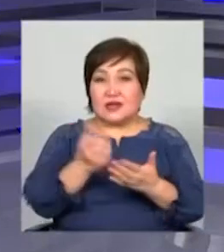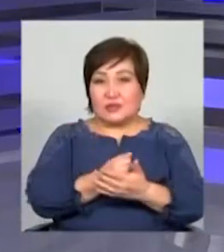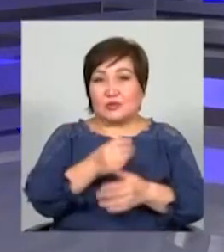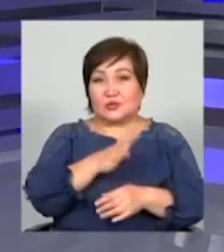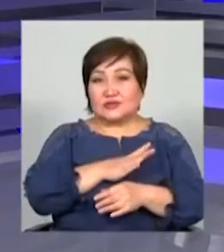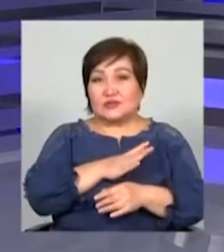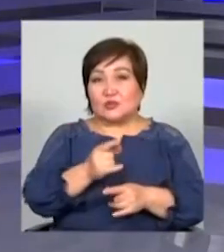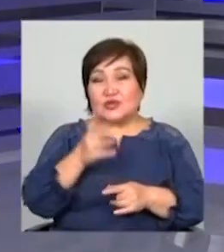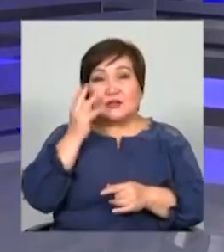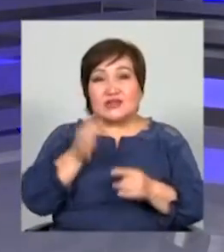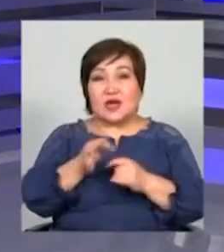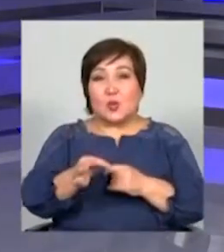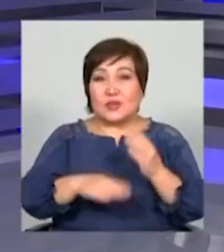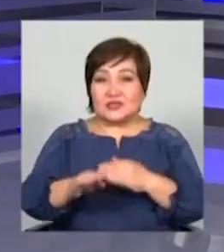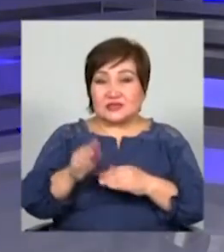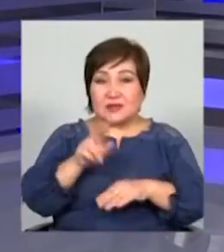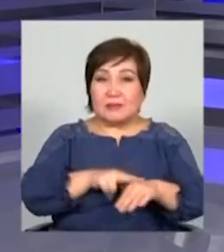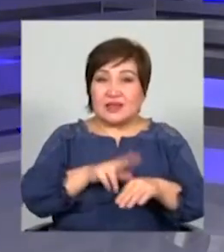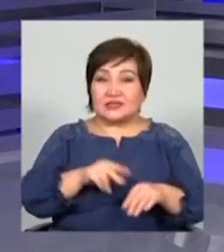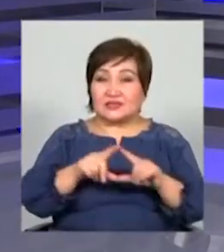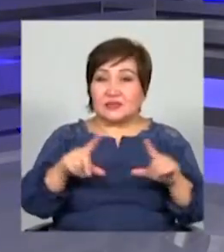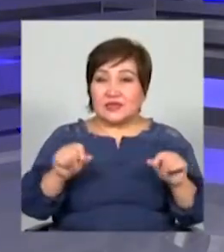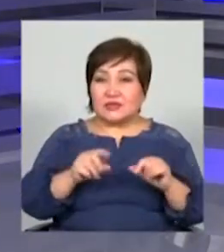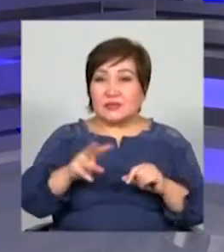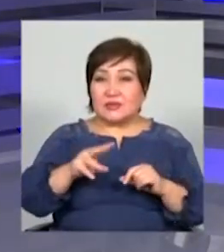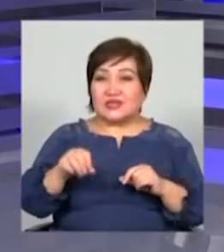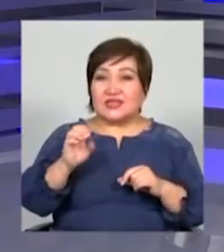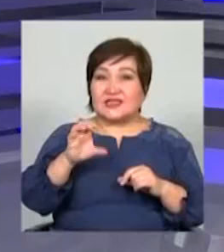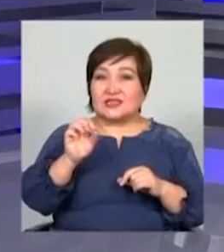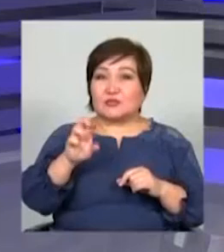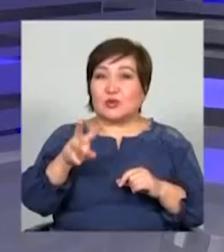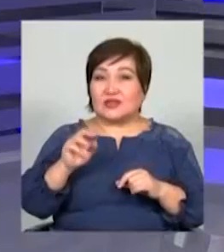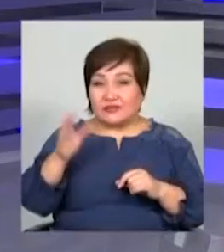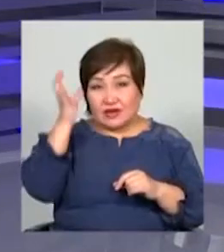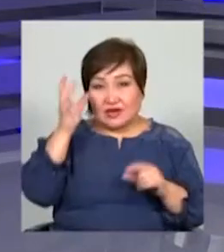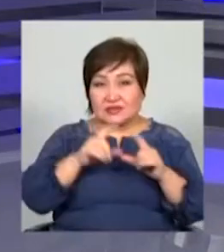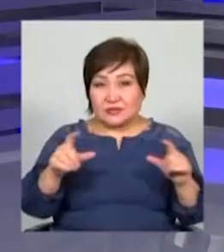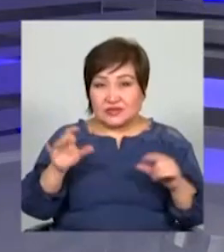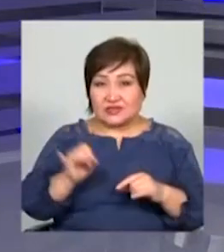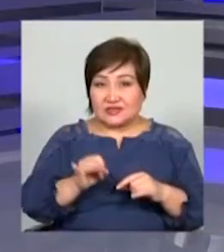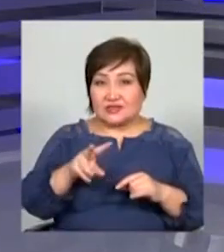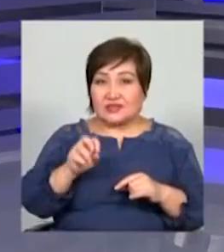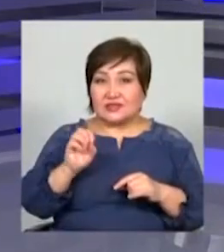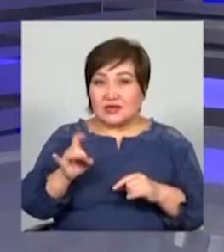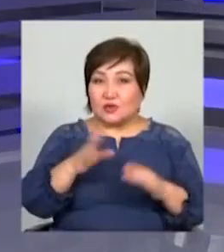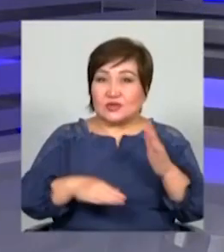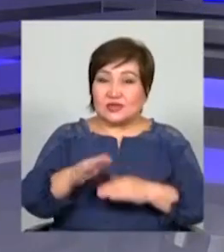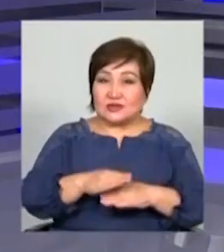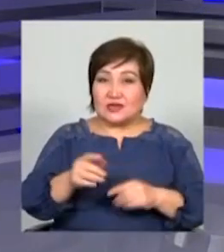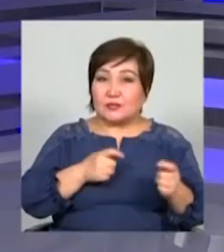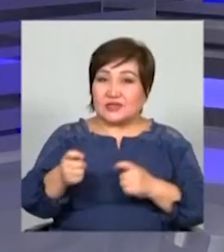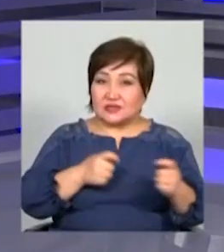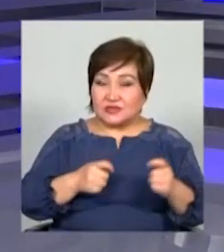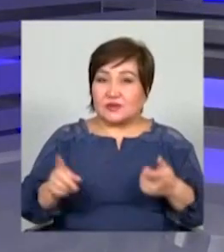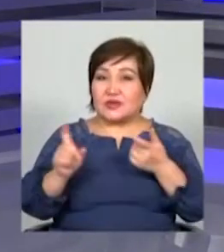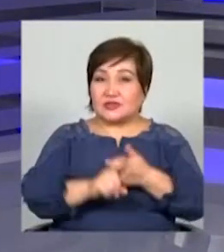Бүгін Алматы облысының полиция департаменті Махамбет Есболатов атындағы академиямен және Әли ауданының білім басқармасымен бірлесіп, өзара